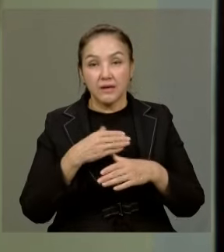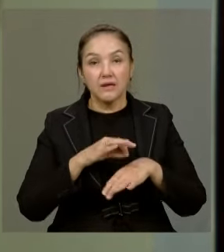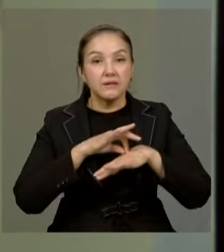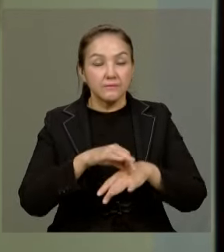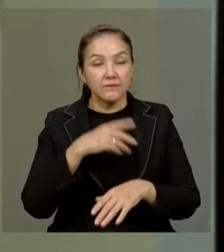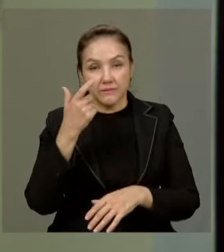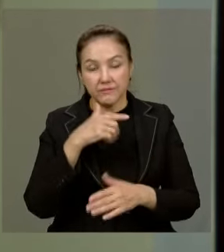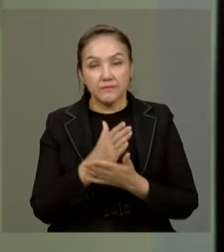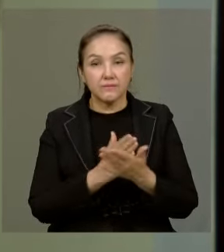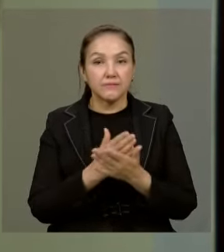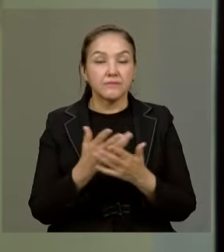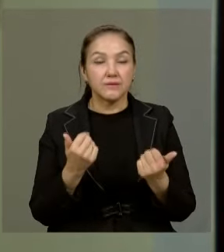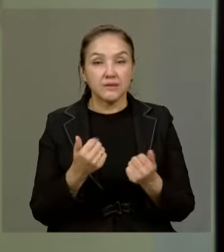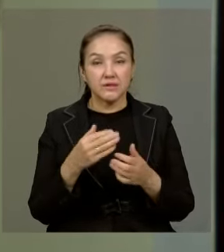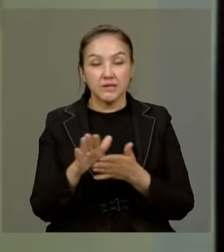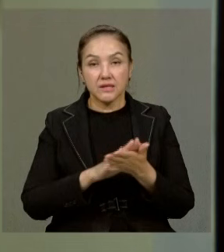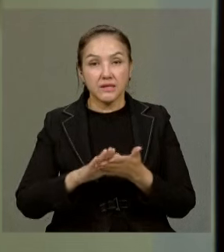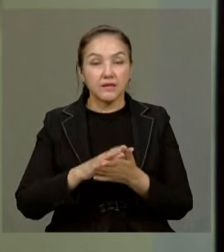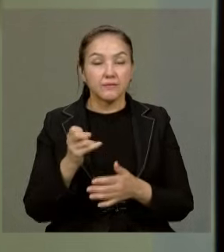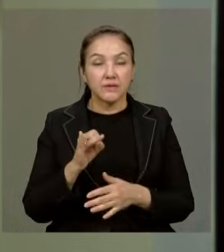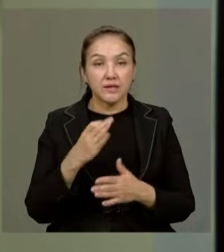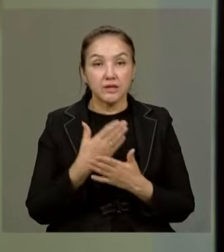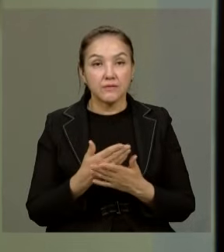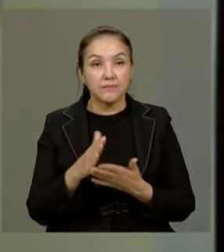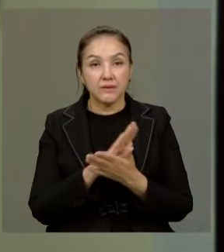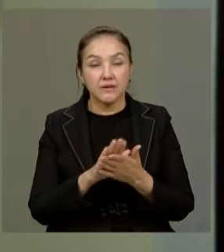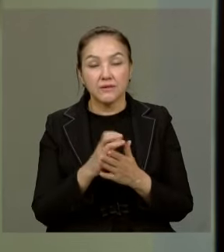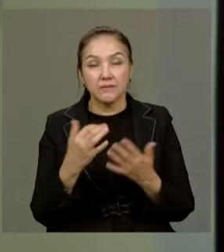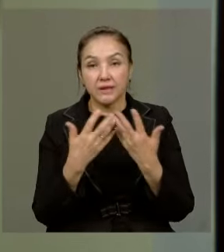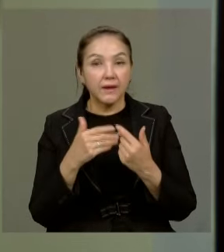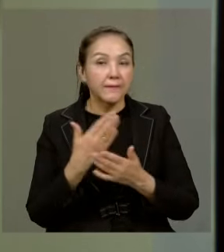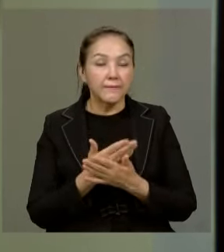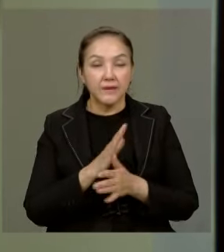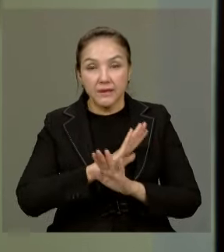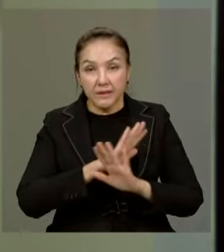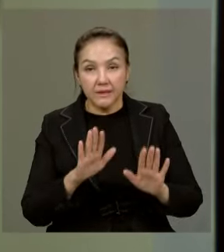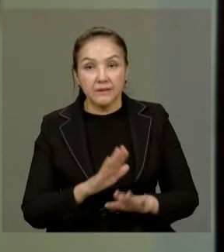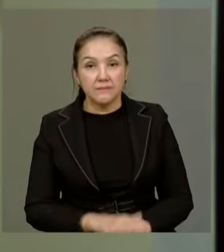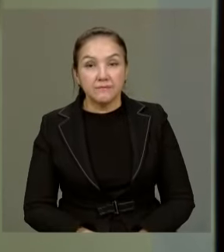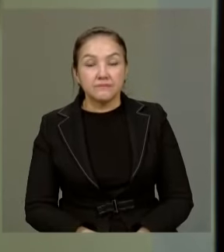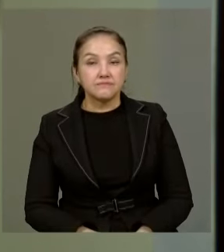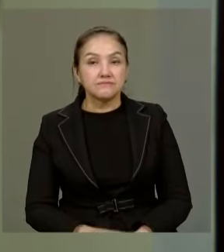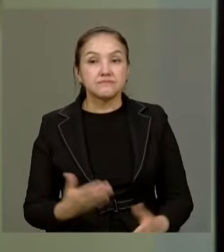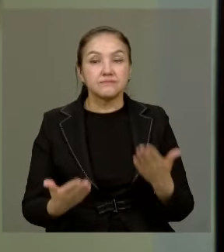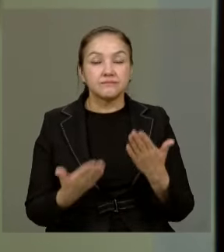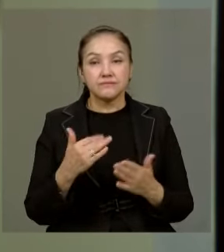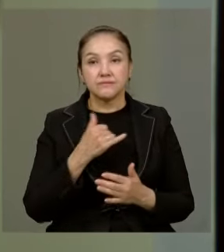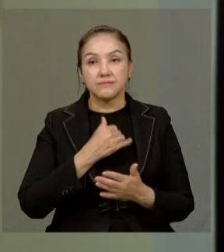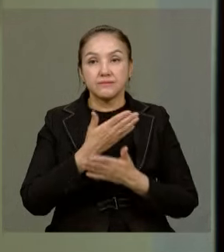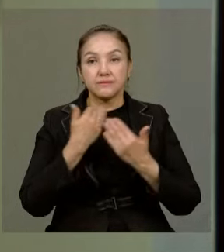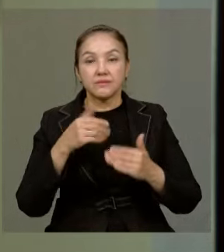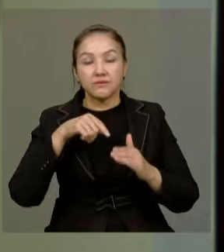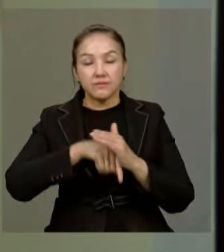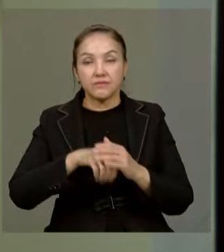условия Да и здесь никакие административные меры никакие тарифные меры не спасёт положение если у нас не будет